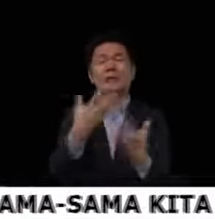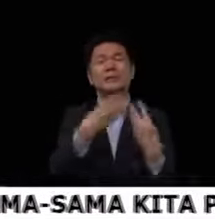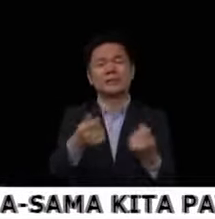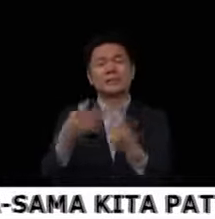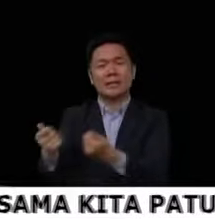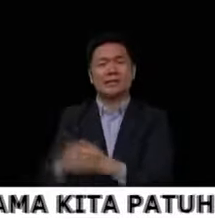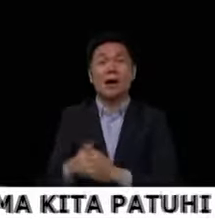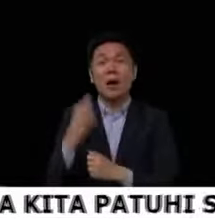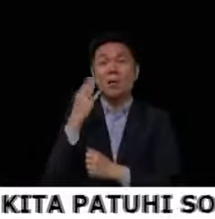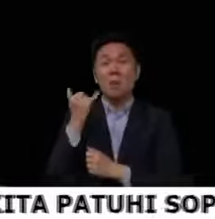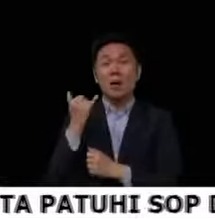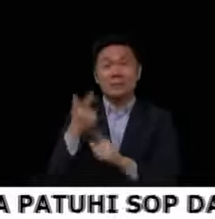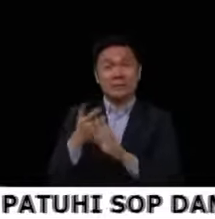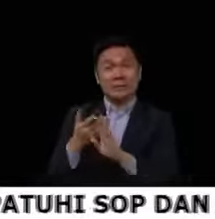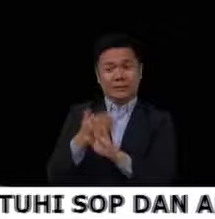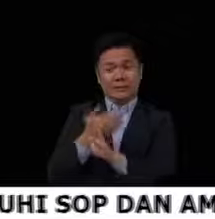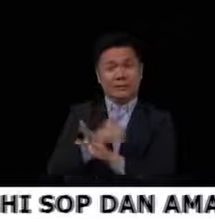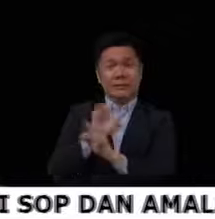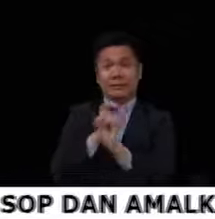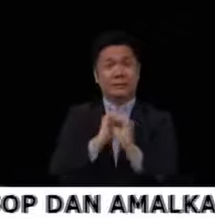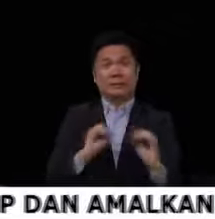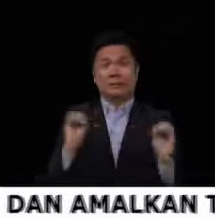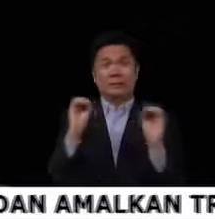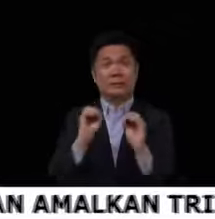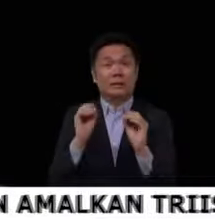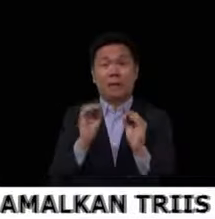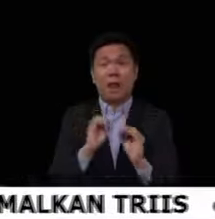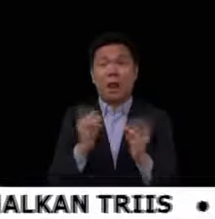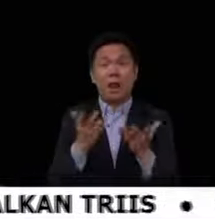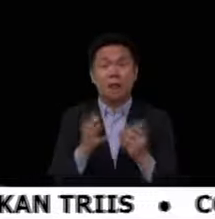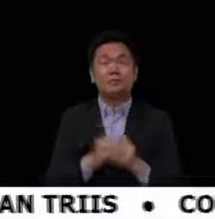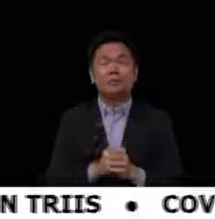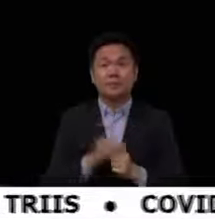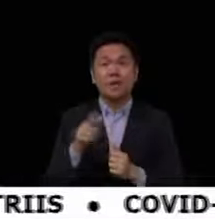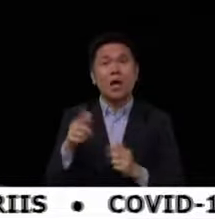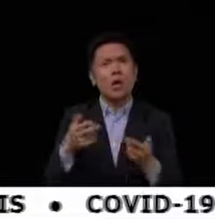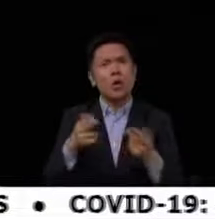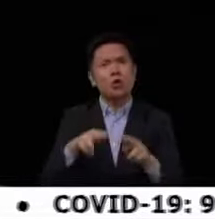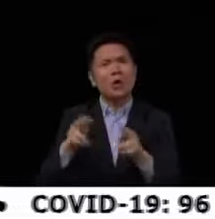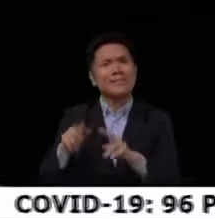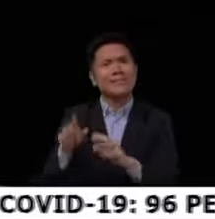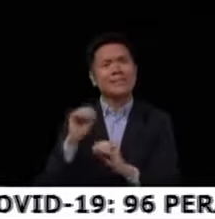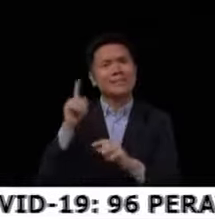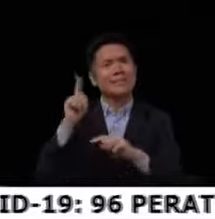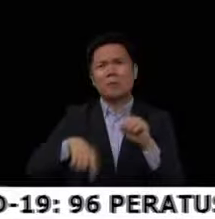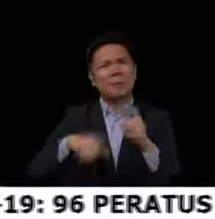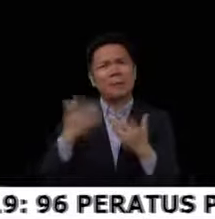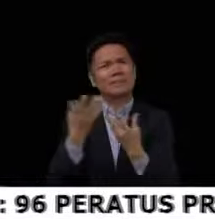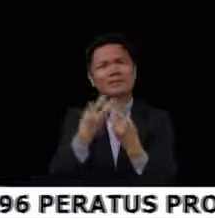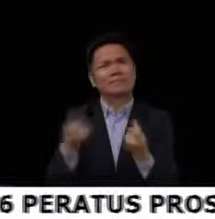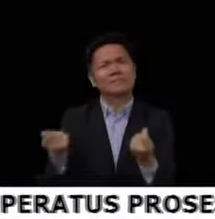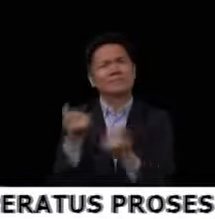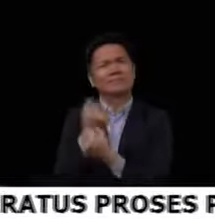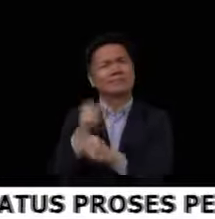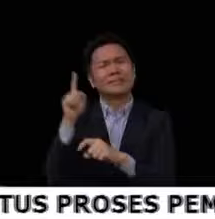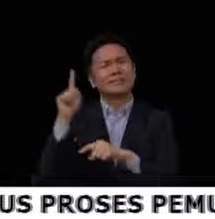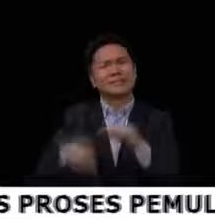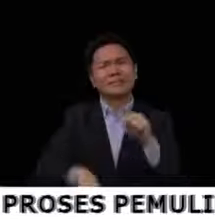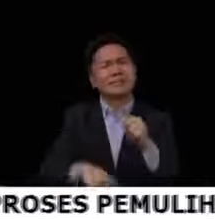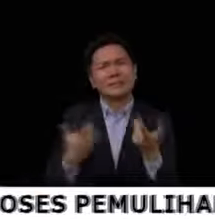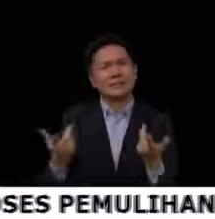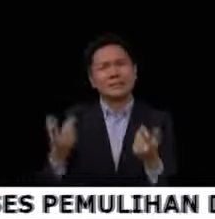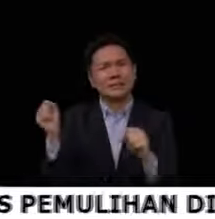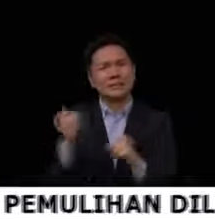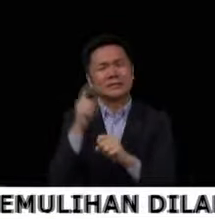dilanjutkan ataupun kita tidak menyediakan kemudahan segini rupa kontraknya tidak akan dapat menyiapkan Project Tan cos untuk